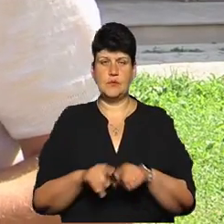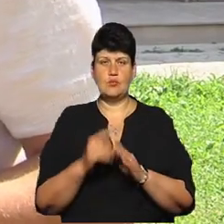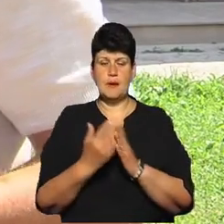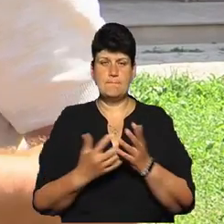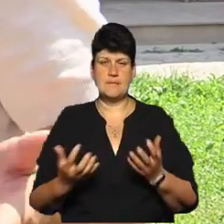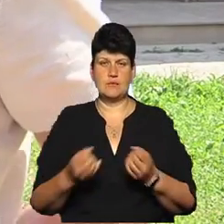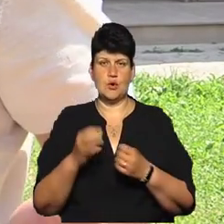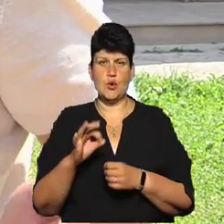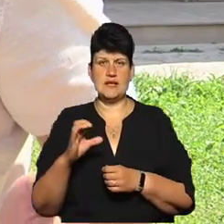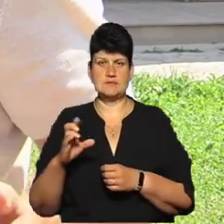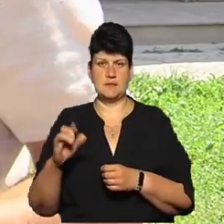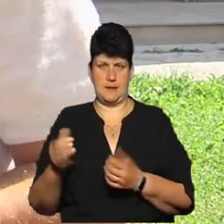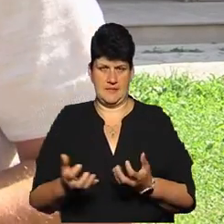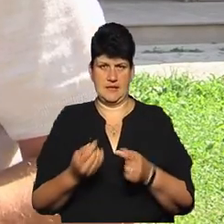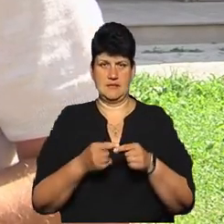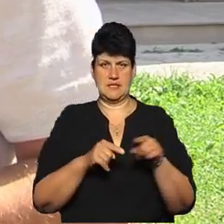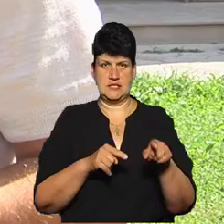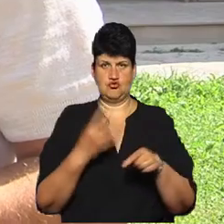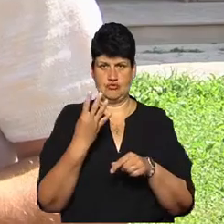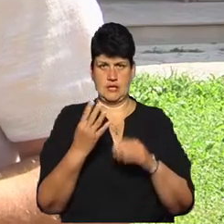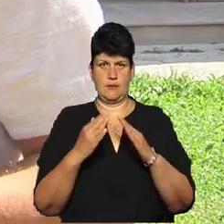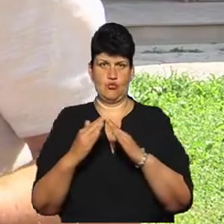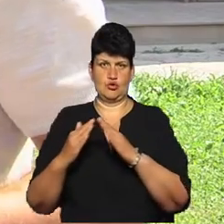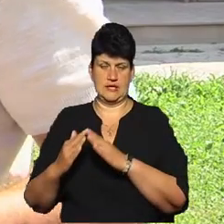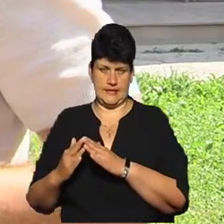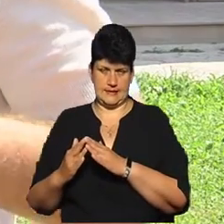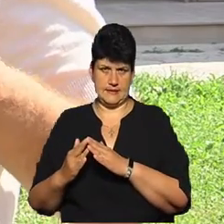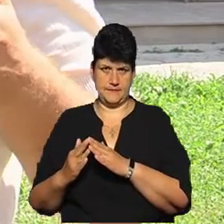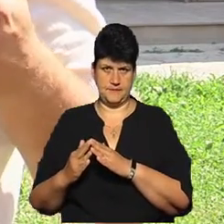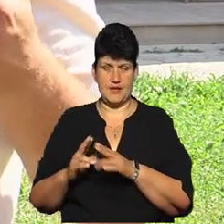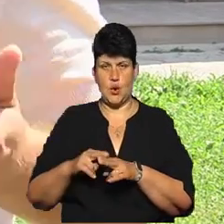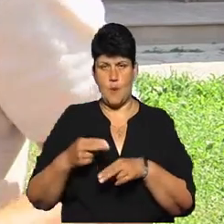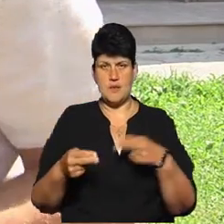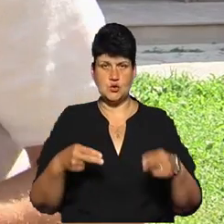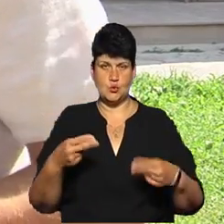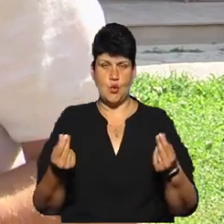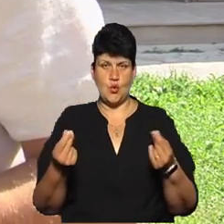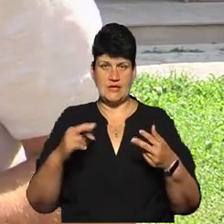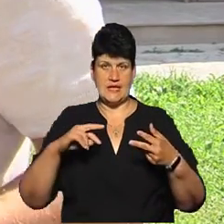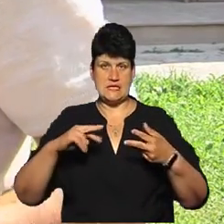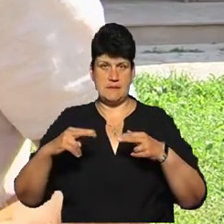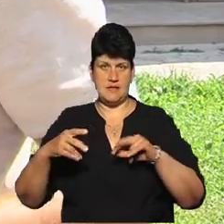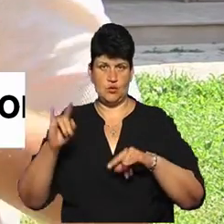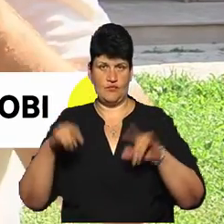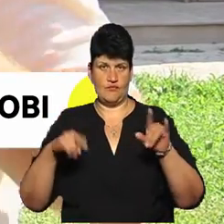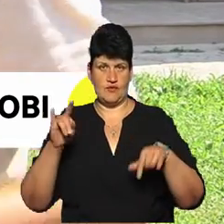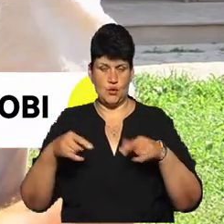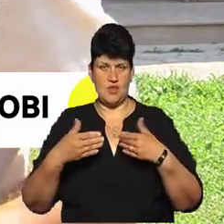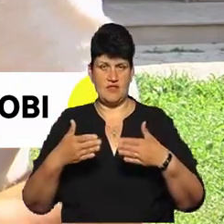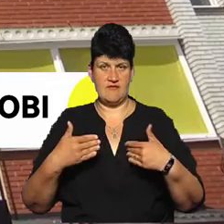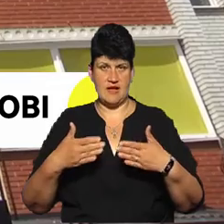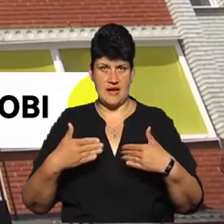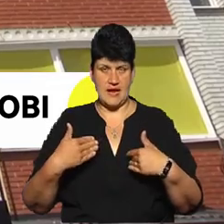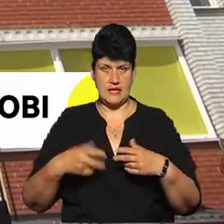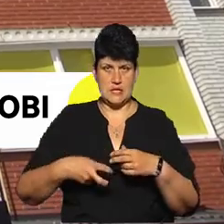ОСББ ми підтримуємо ці 4 будинки і компенсуємо їм кошти на заміну вікон і дверей по судових